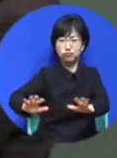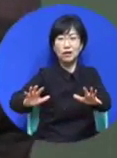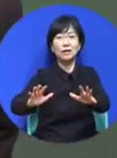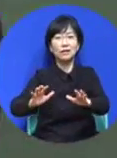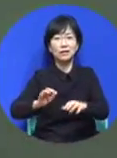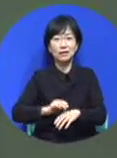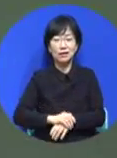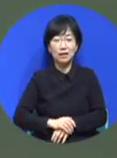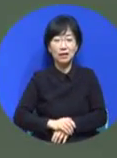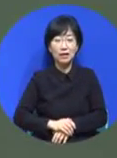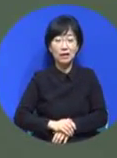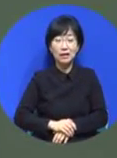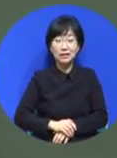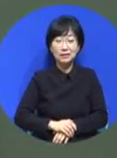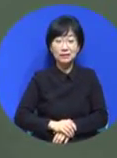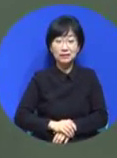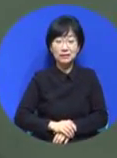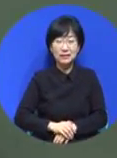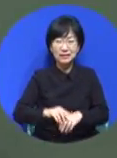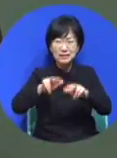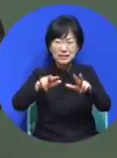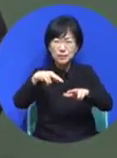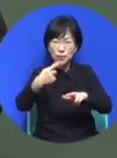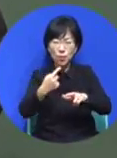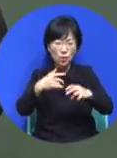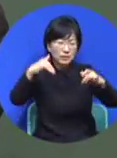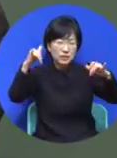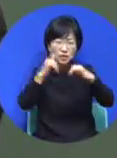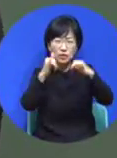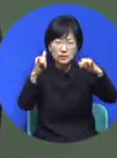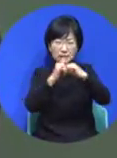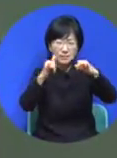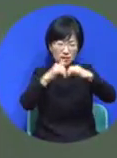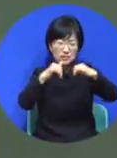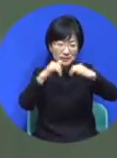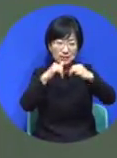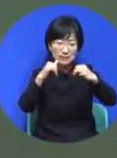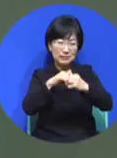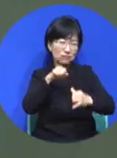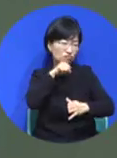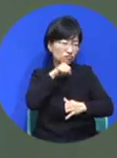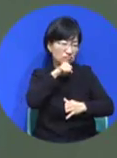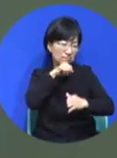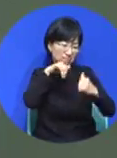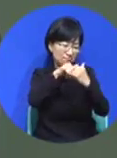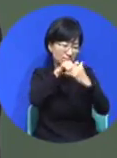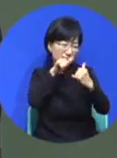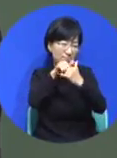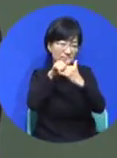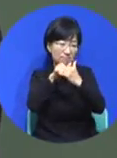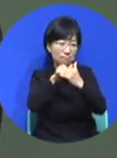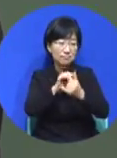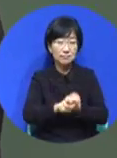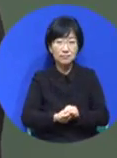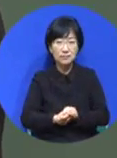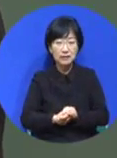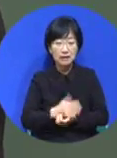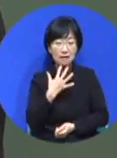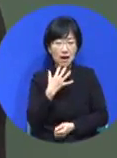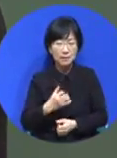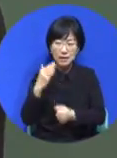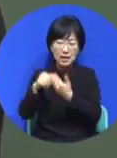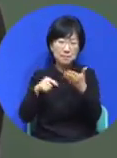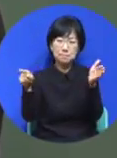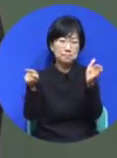이스마엘 후손들이 지금도요 많은 전쟁들. Even now, the descendants of Ishmael are causing a lot of war around the world. 불신앙의 길을 갑니다. It's